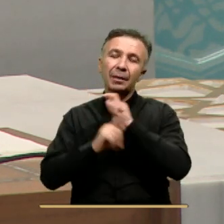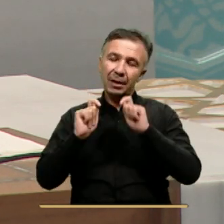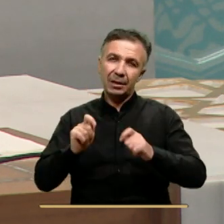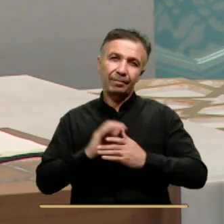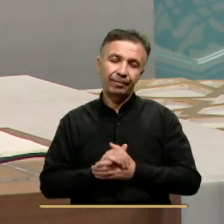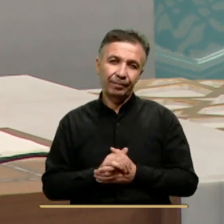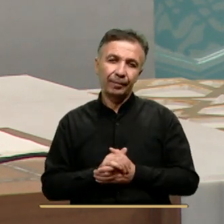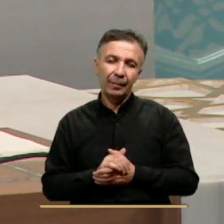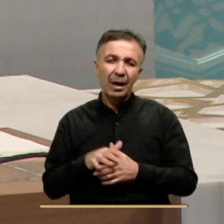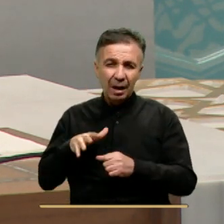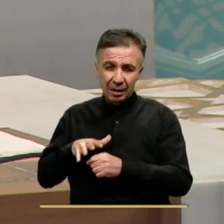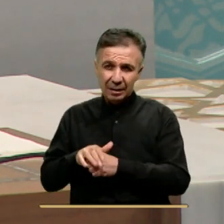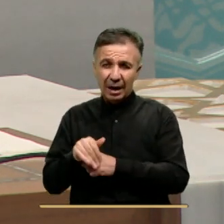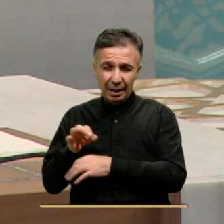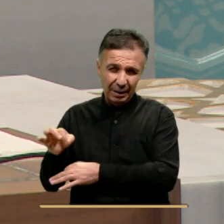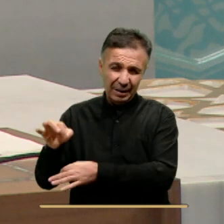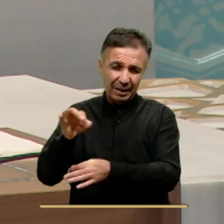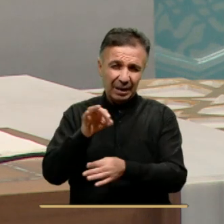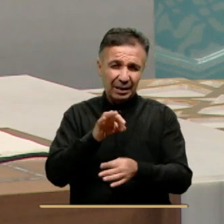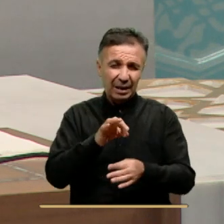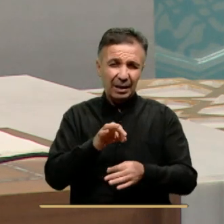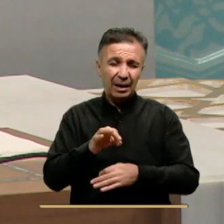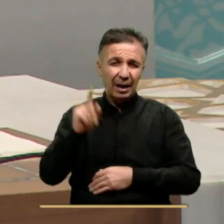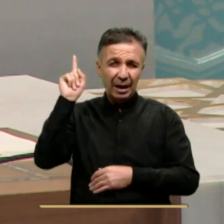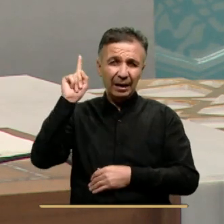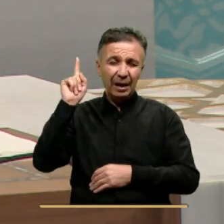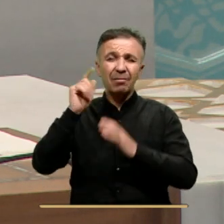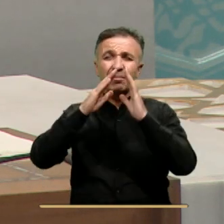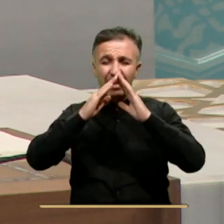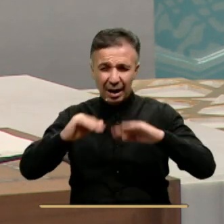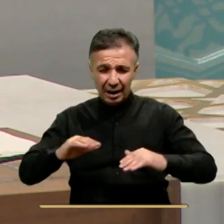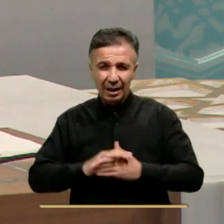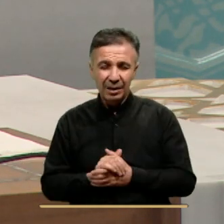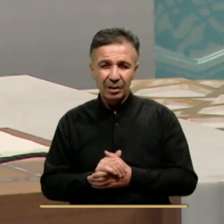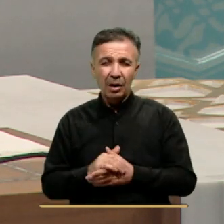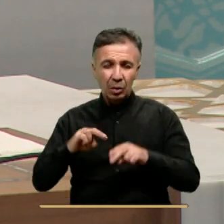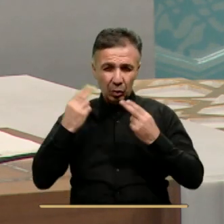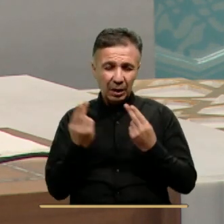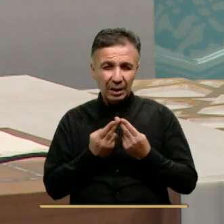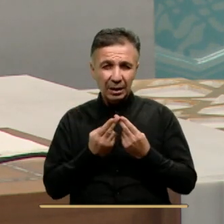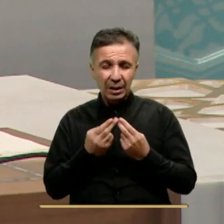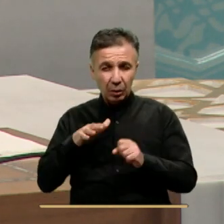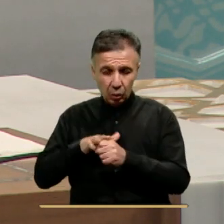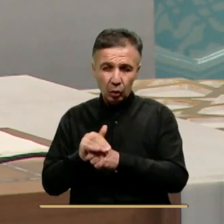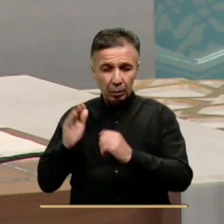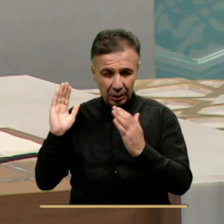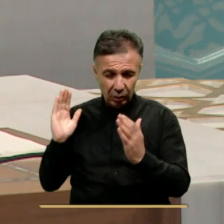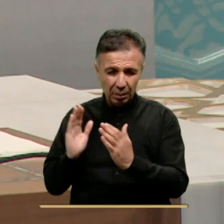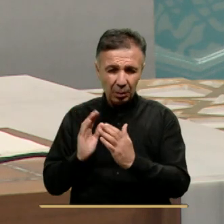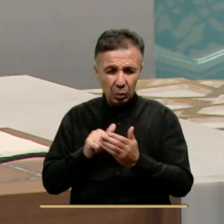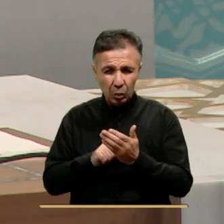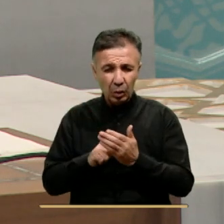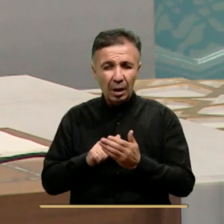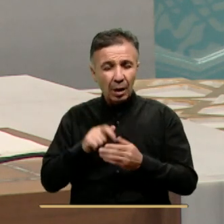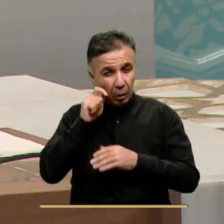eylesin zalimleri zulümlerinden helak eylesin dünyadaki zulme uğramış tüm Mazlumları Muzaffer eylesin